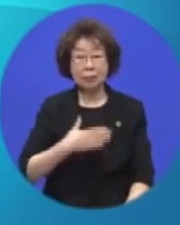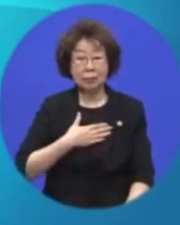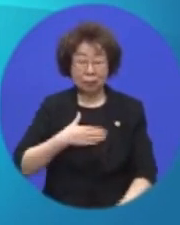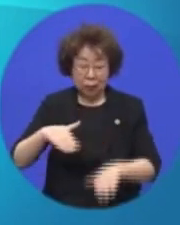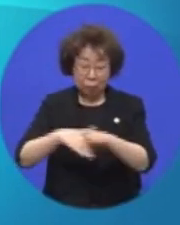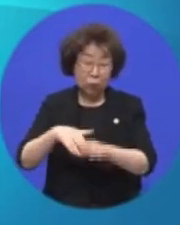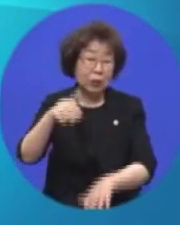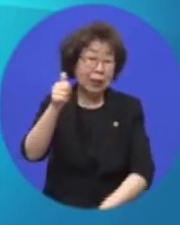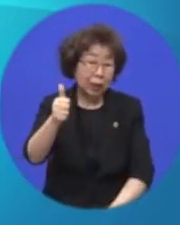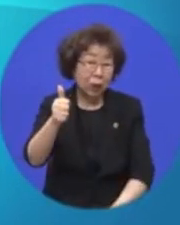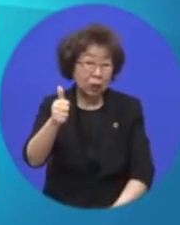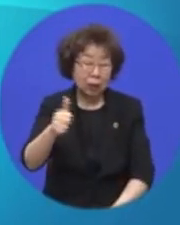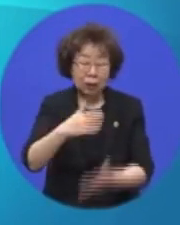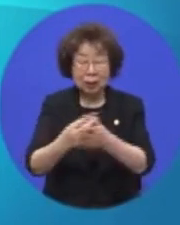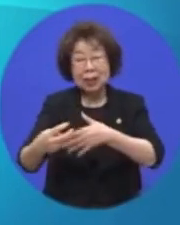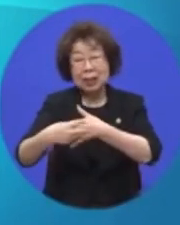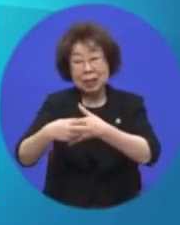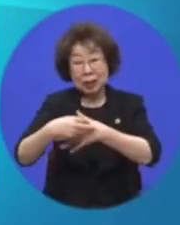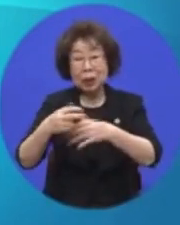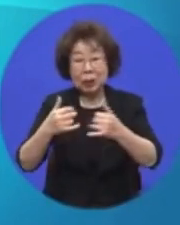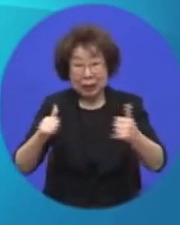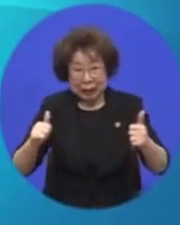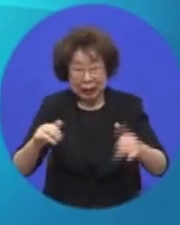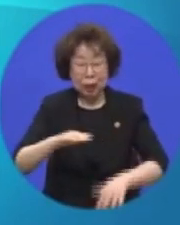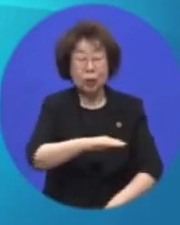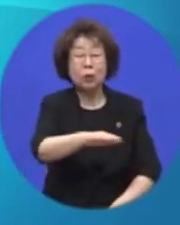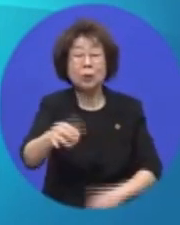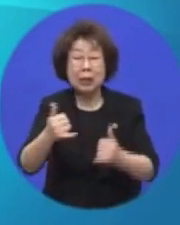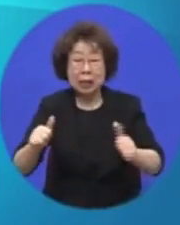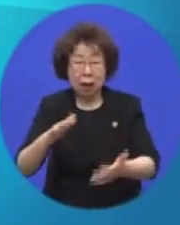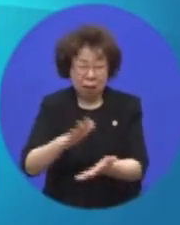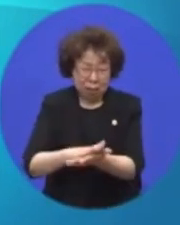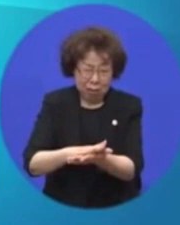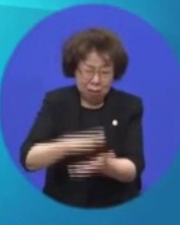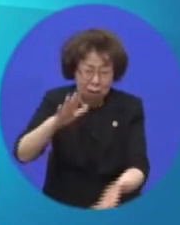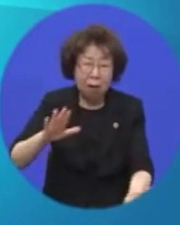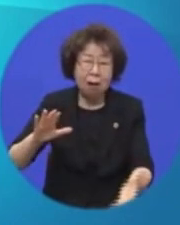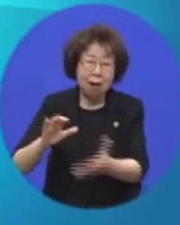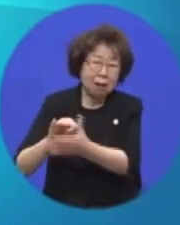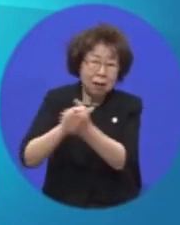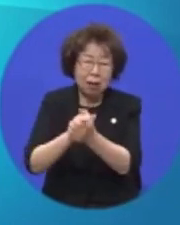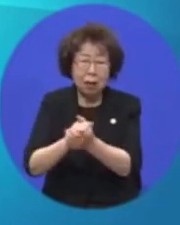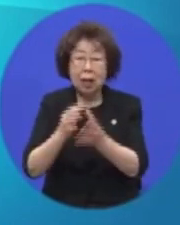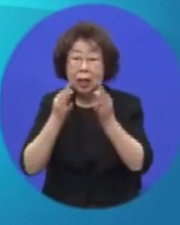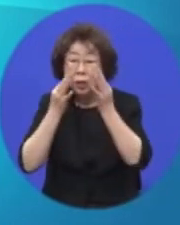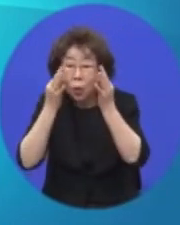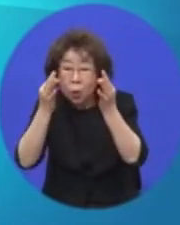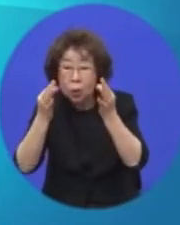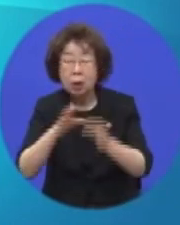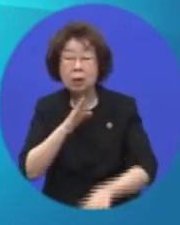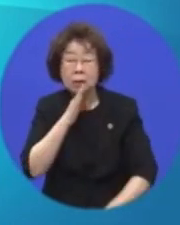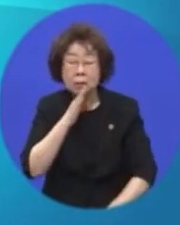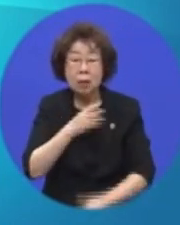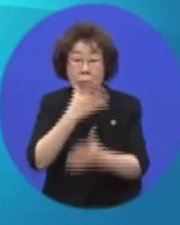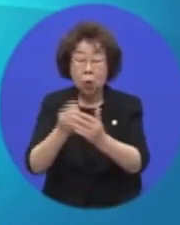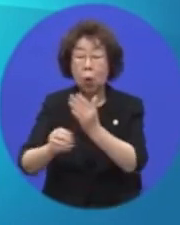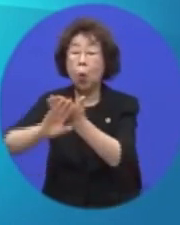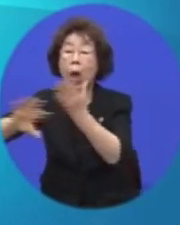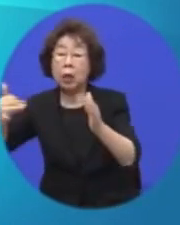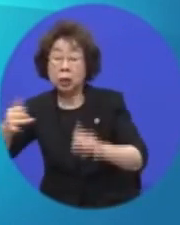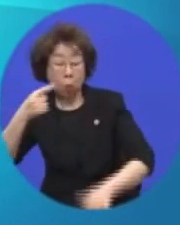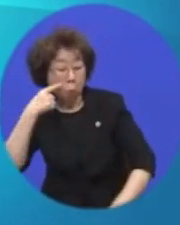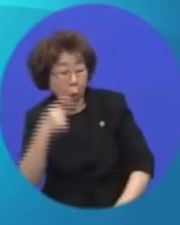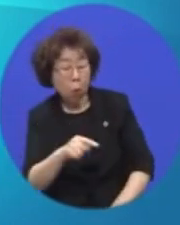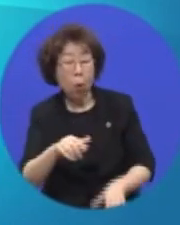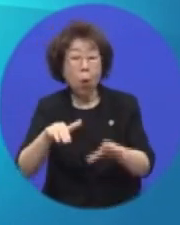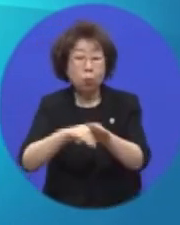정권이 우리 의료진 들과 국민들의 뜨거운 단합과 뜨거운 노력 외신들도 문제 인 정권